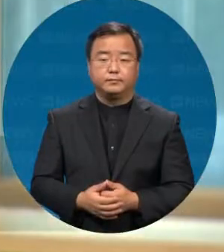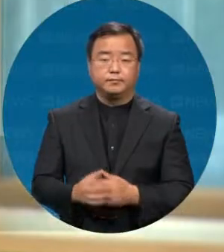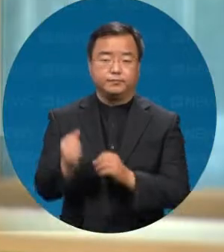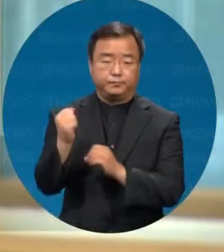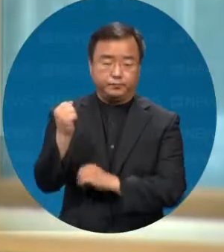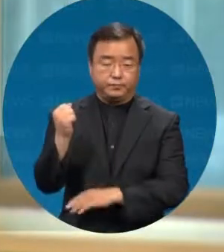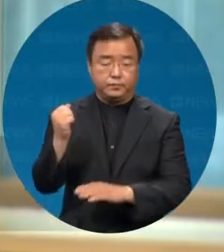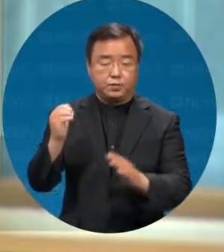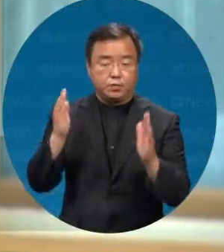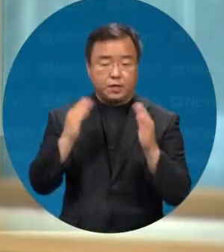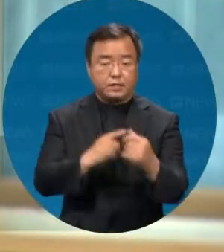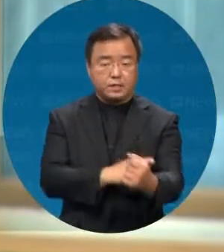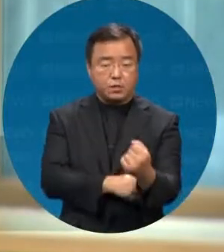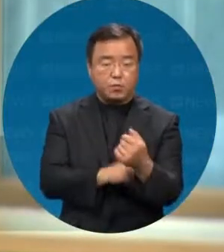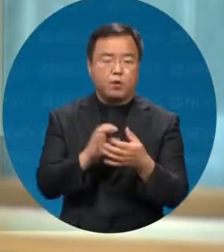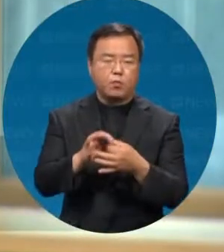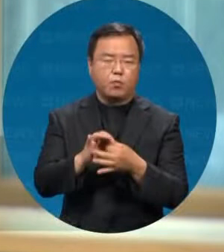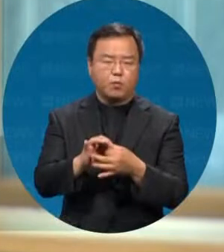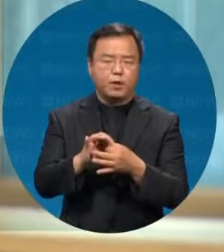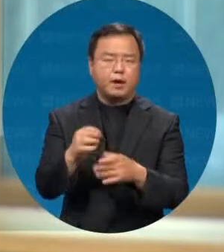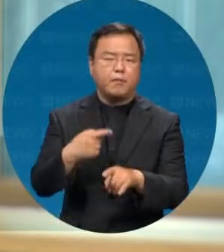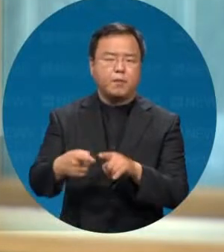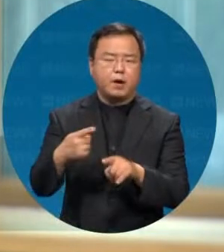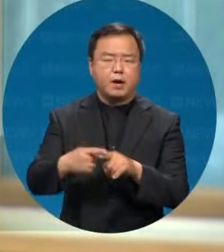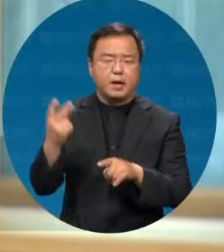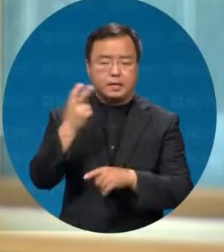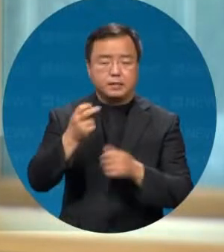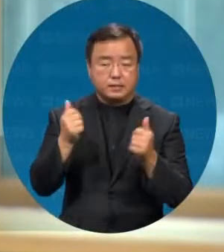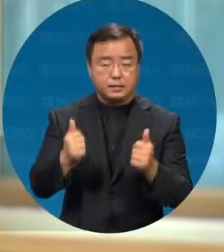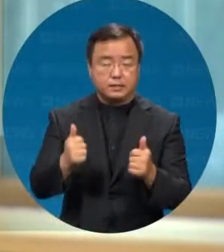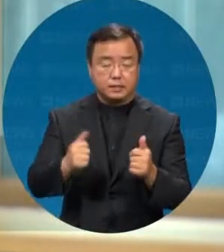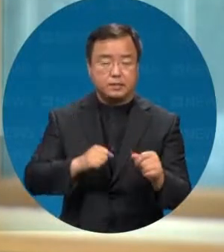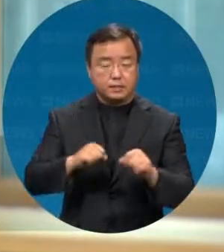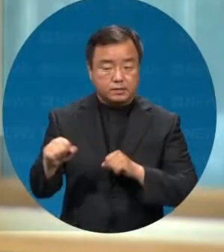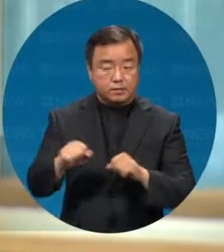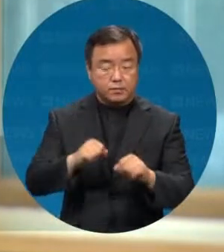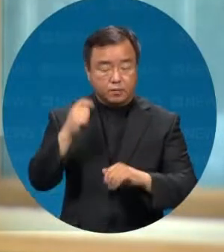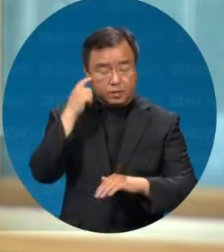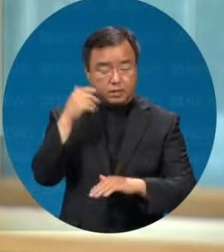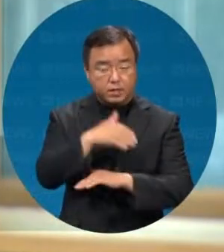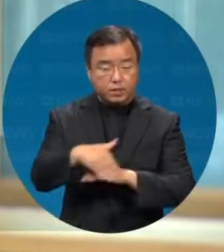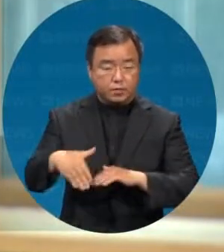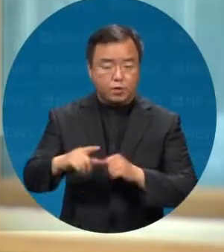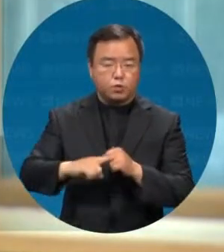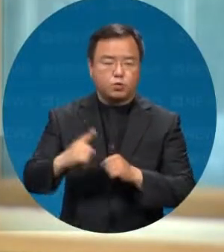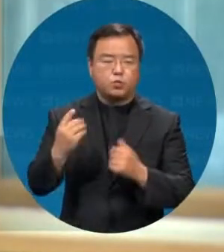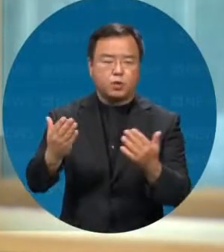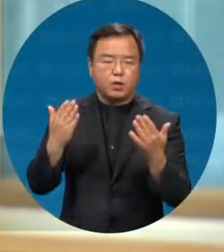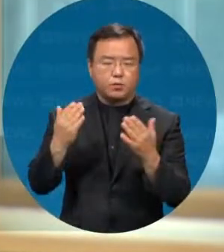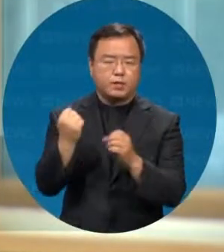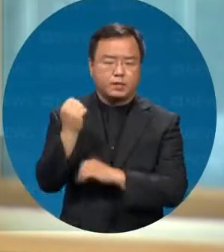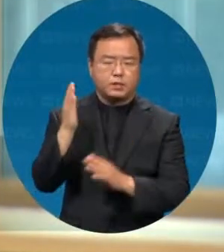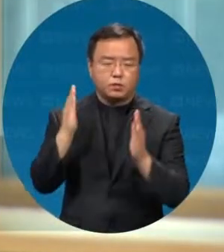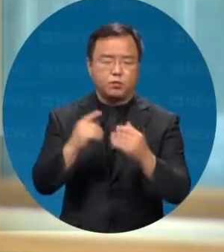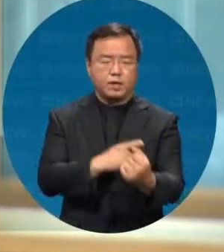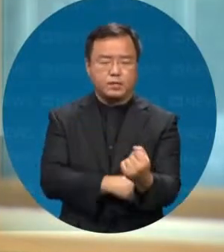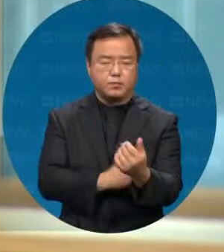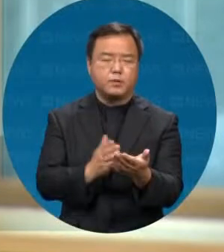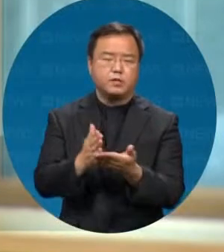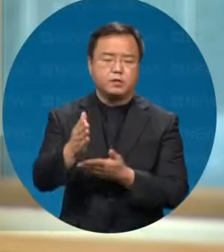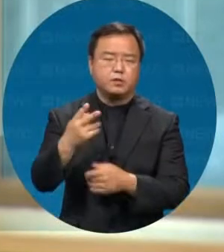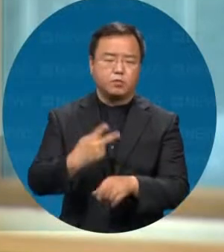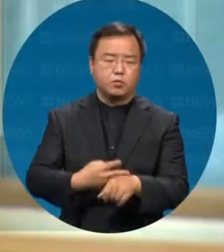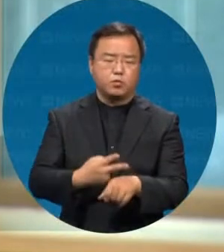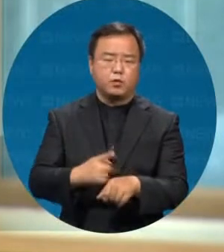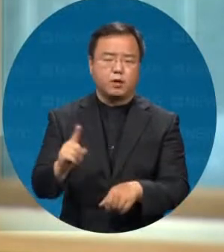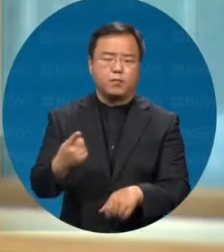기초학력과 관련된 평가, 진단하는 평가를 시행을 할 거고요. 초등학교는 기초학력 전담교사를 155개 전체